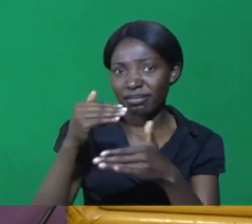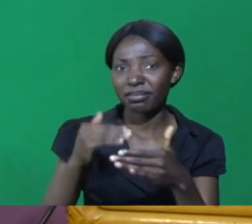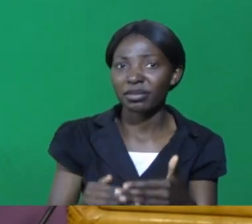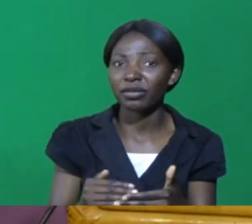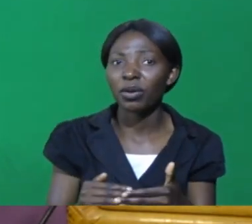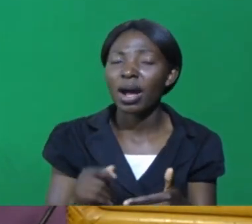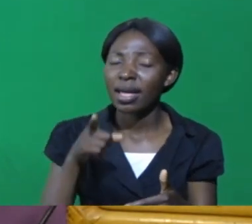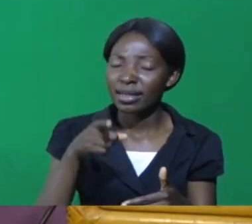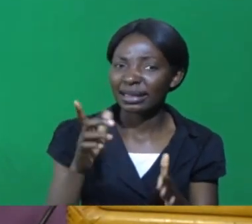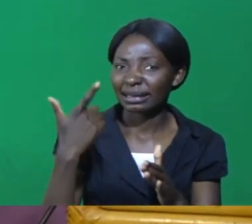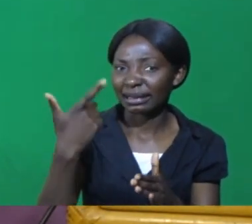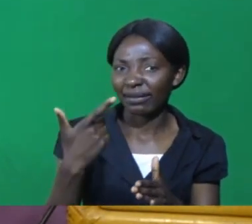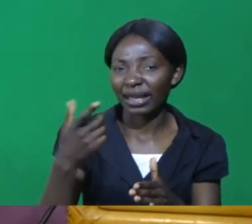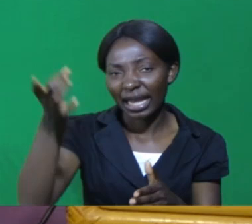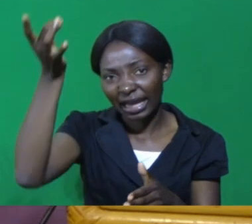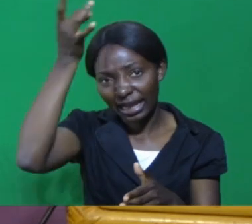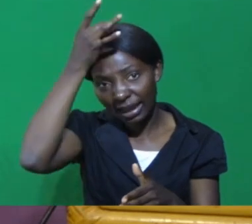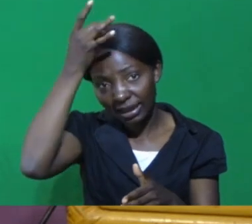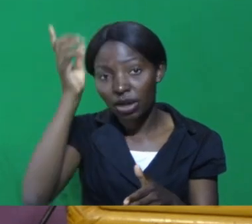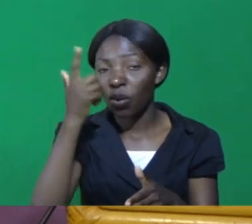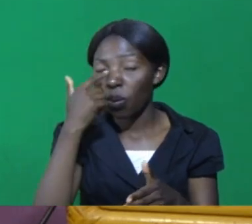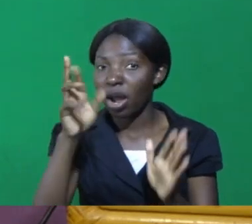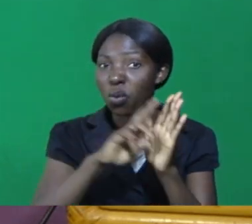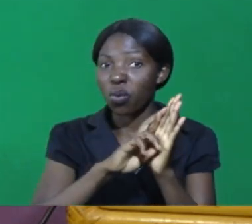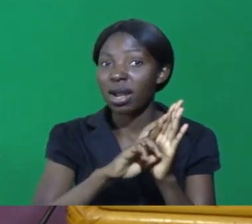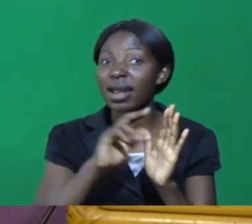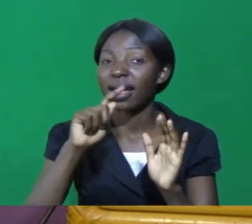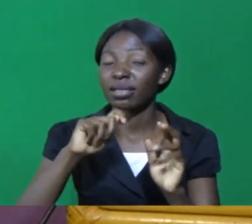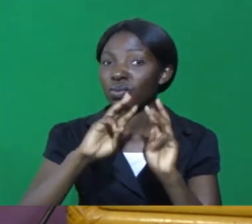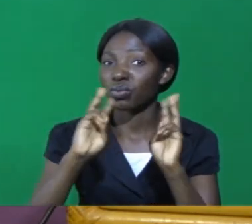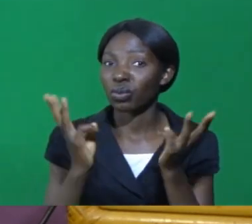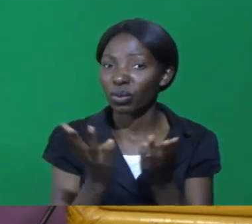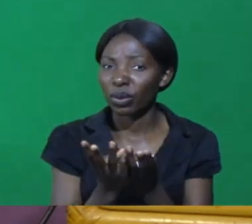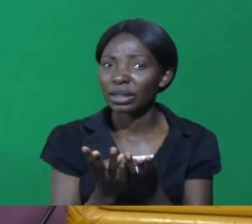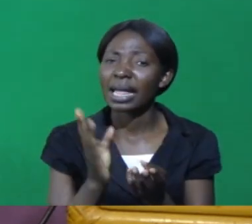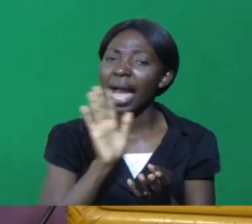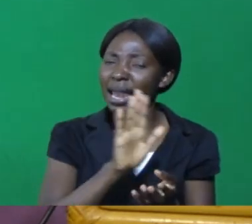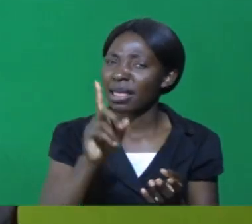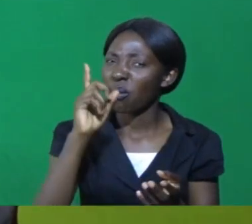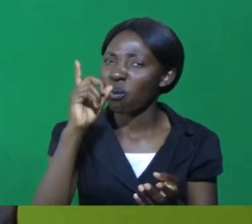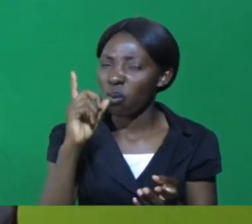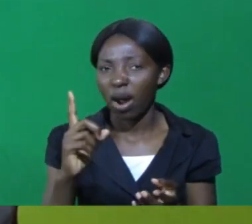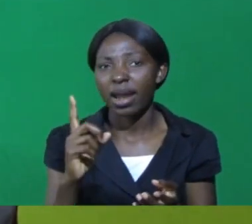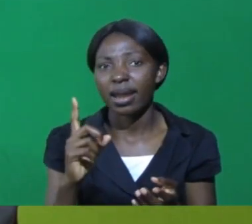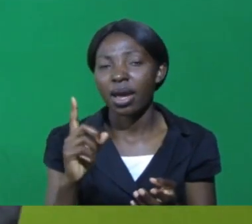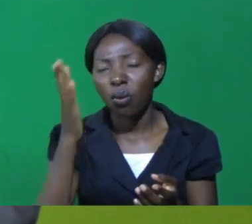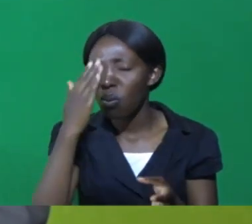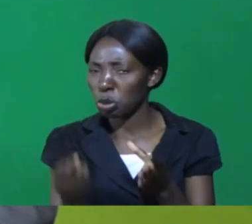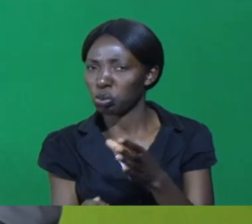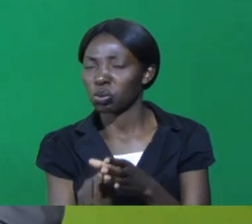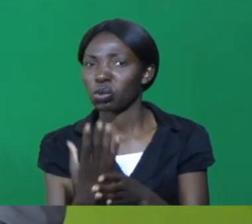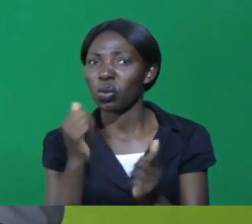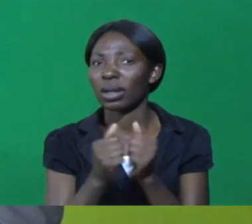painzi madzimambo 7 aya paari kutonga pane mumwe anowanikwa pakati pavo akazosimukawo,